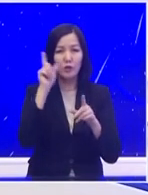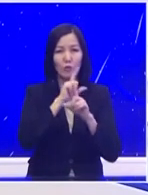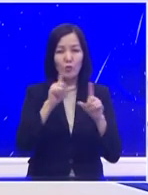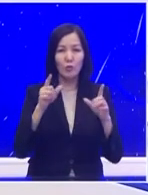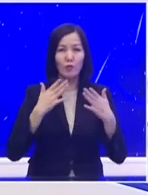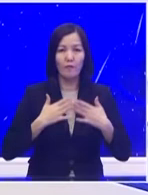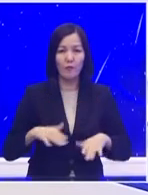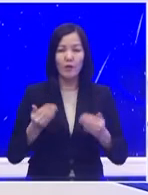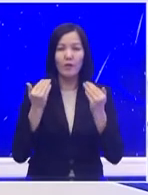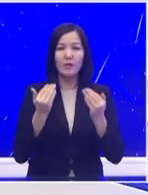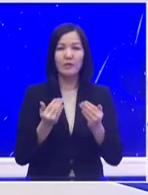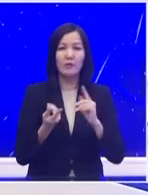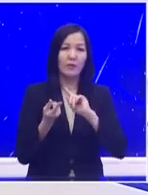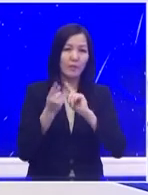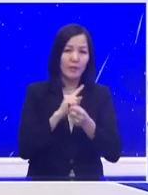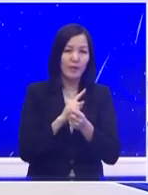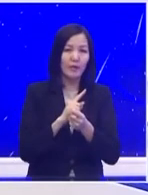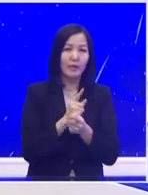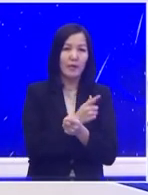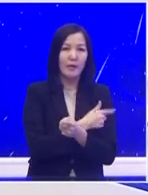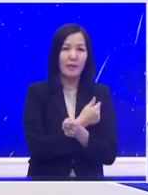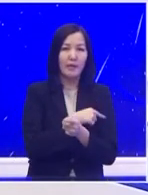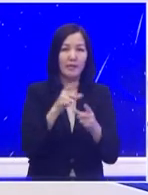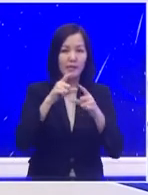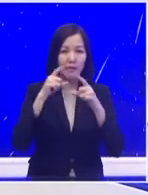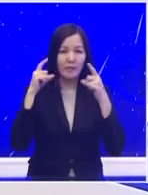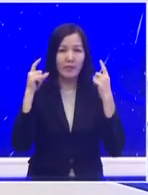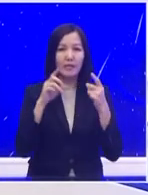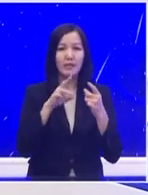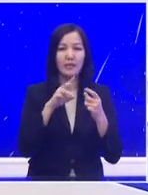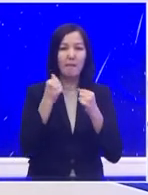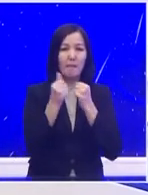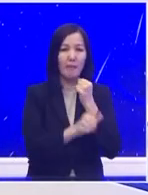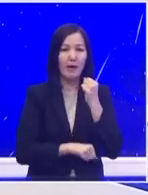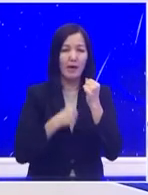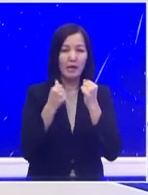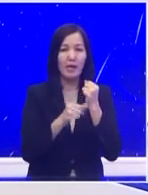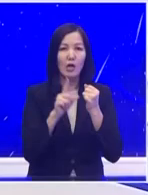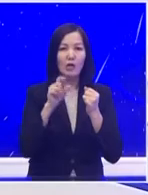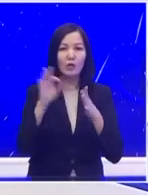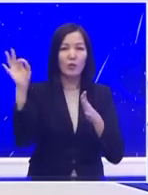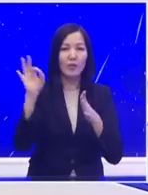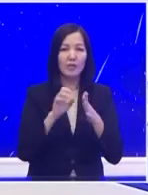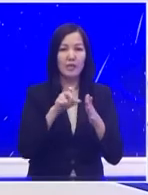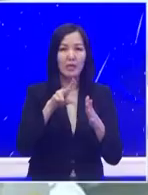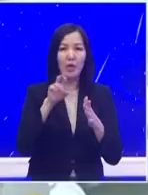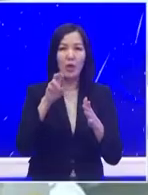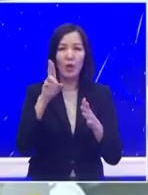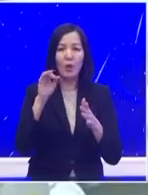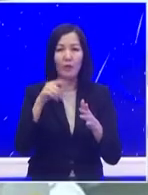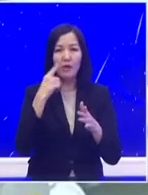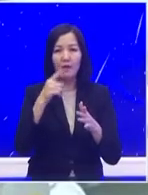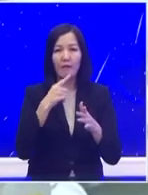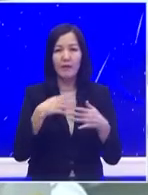а сегодня поставили на поток производства медицинские маски из марли. То есть 100% хлопок, говорят специалисты. Такую